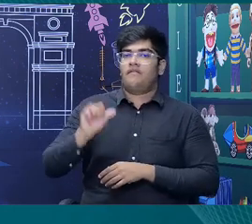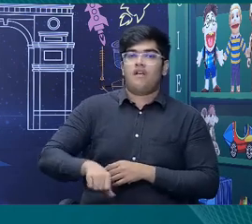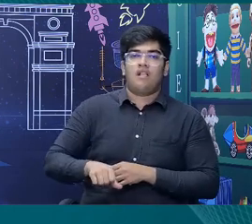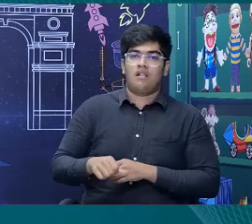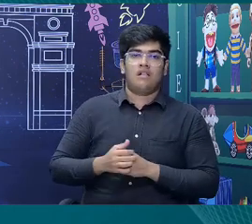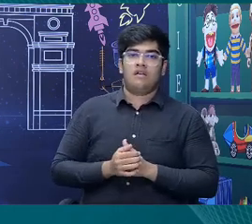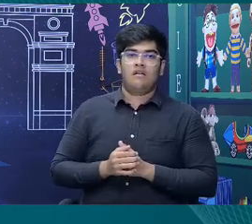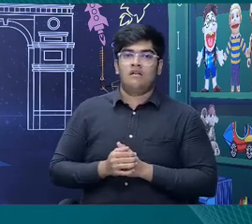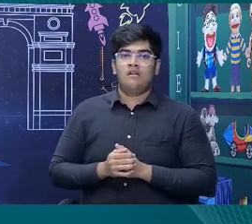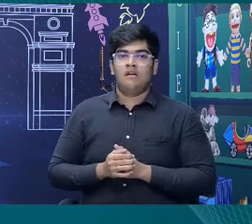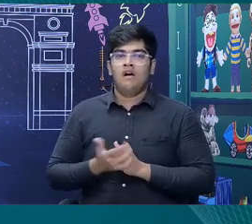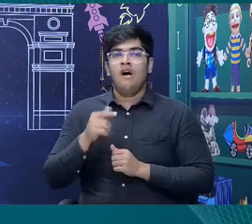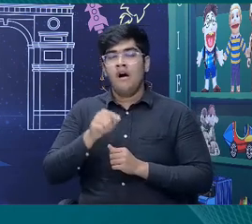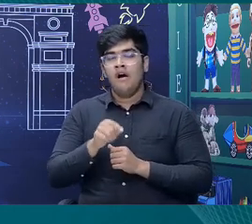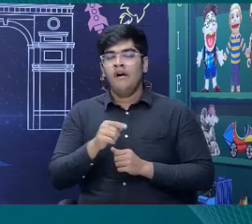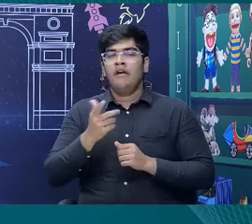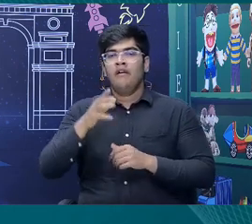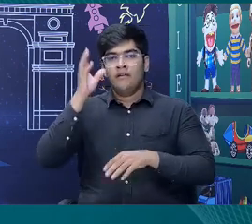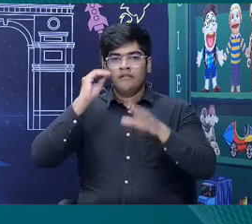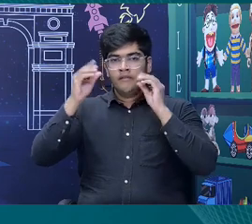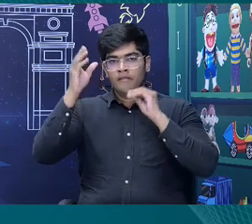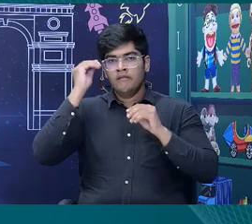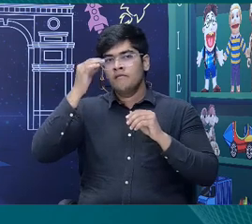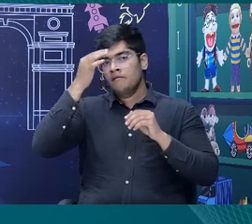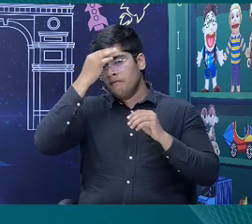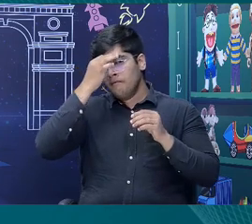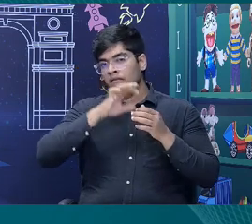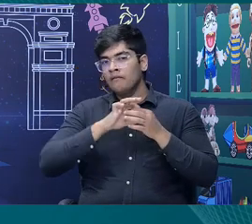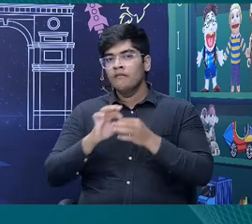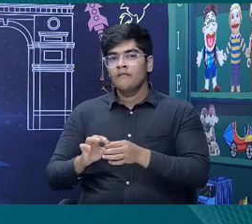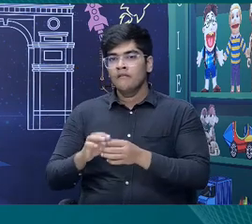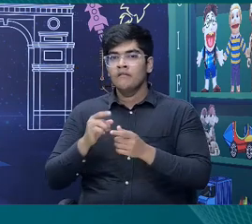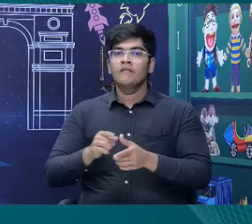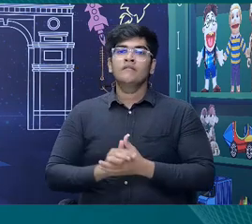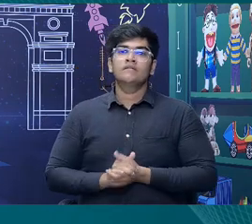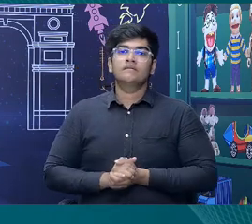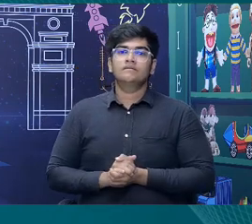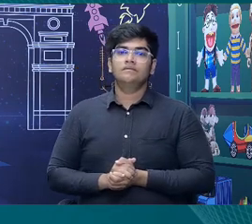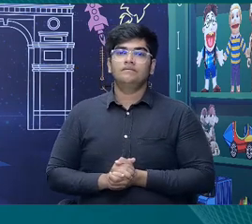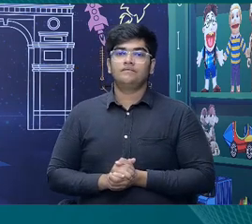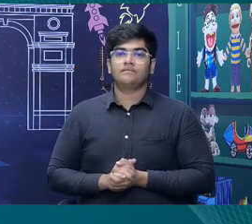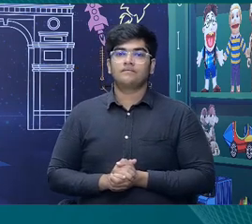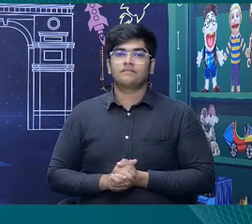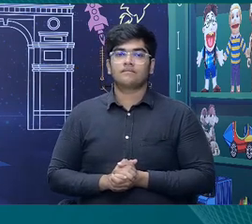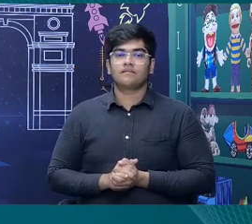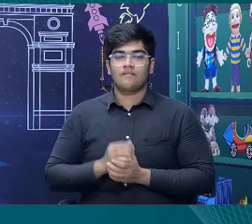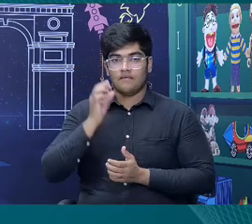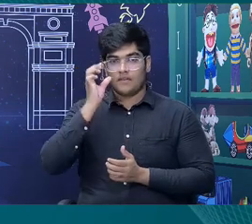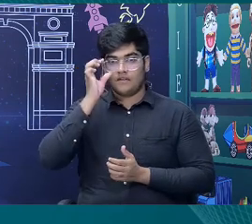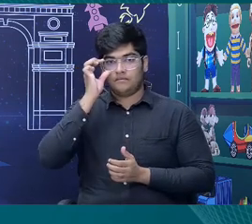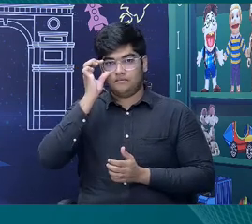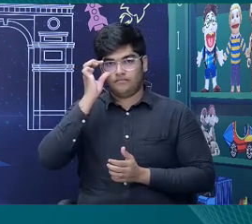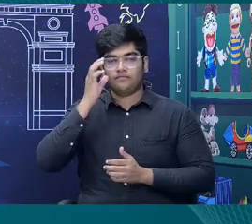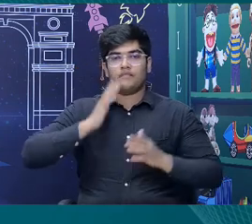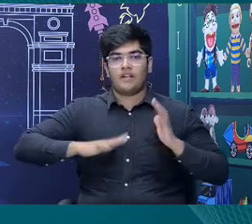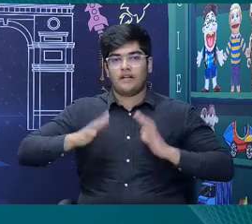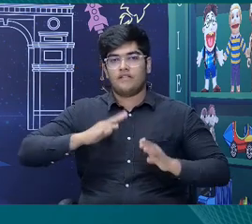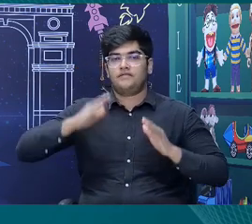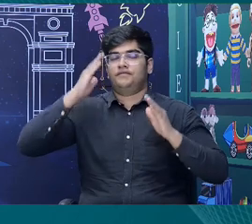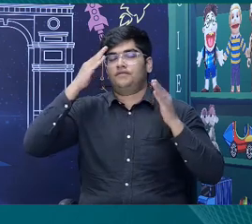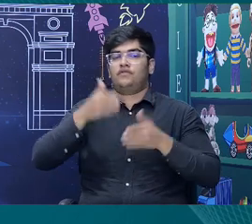एनीथिंग एल्स तो वो क्या है वो लर्निंग में कहीं दिक्कत हो गई है आपके कॉग्निशन में डिफिकल्टी हो गई है तो बिहेवियर में हम उस परे काम करते हैं